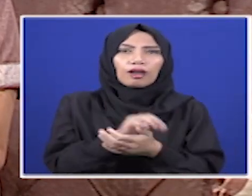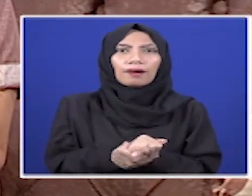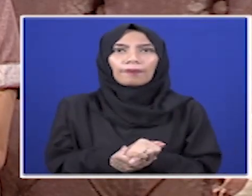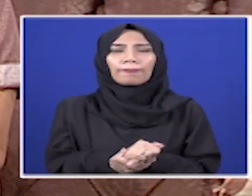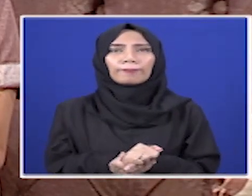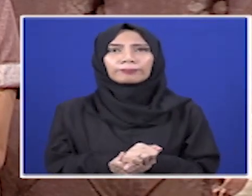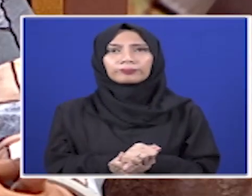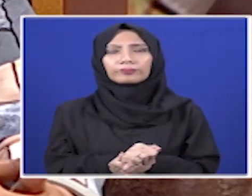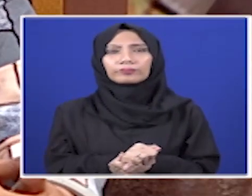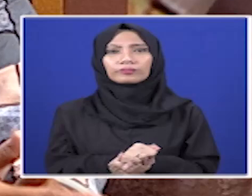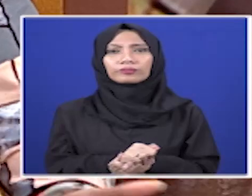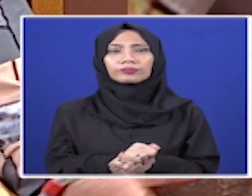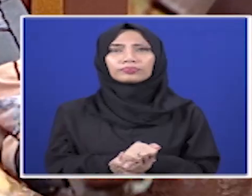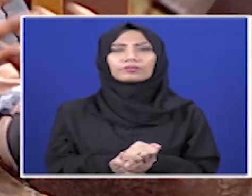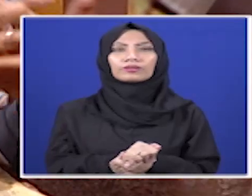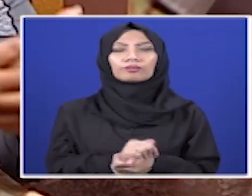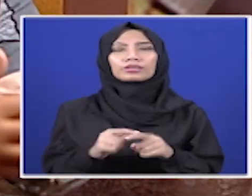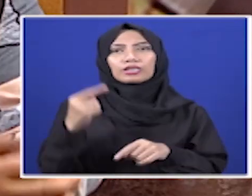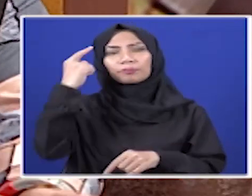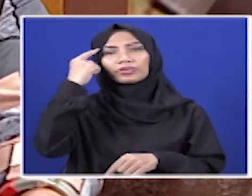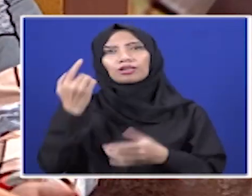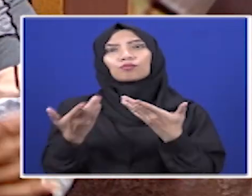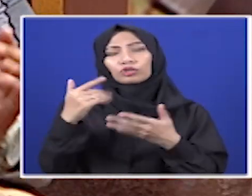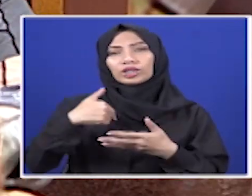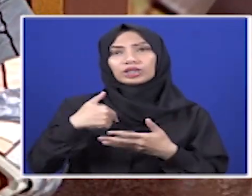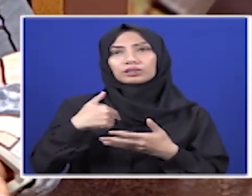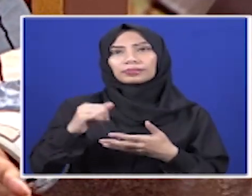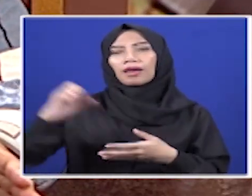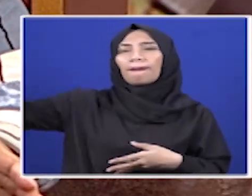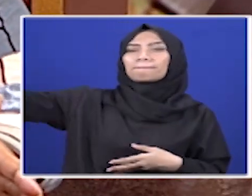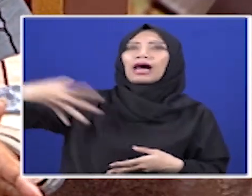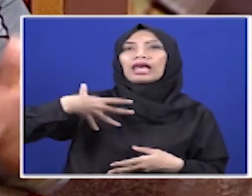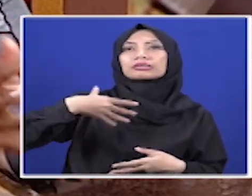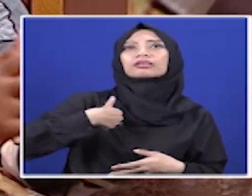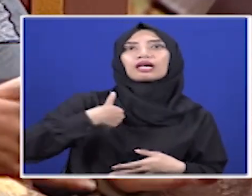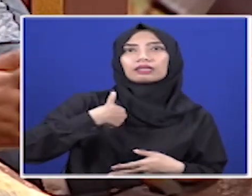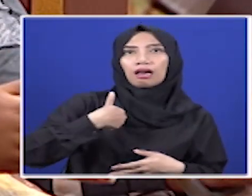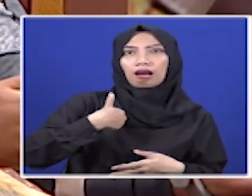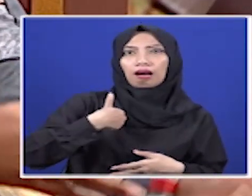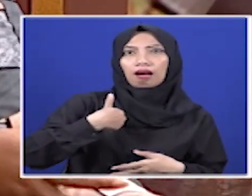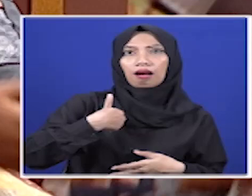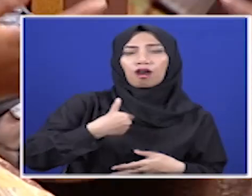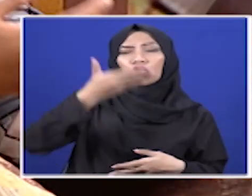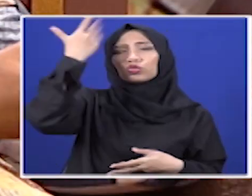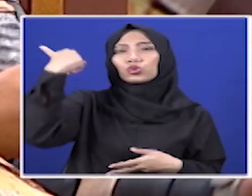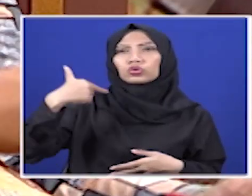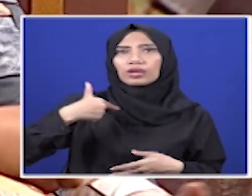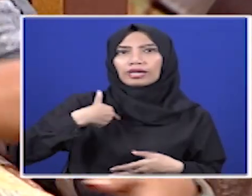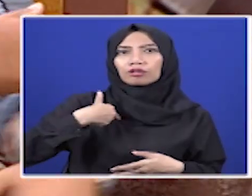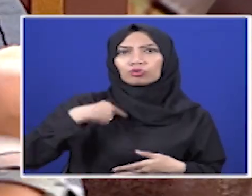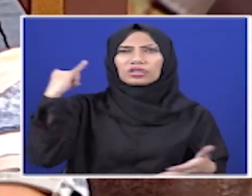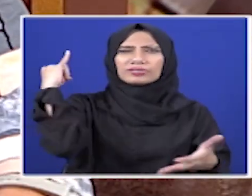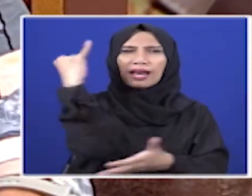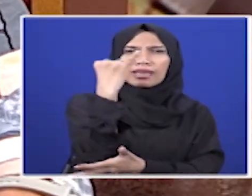ini batunya ini karmanya buat saya karena saya pakai uang dalam artian manfaatin dari